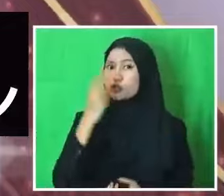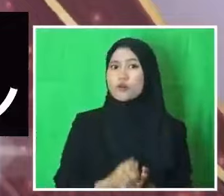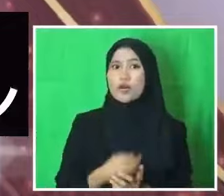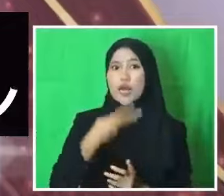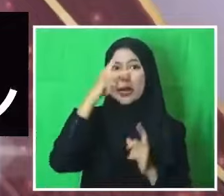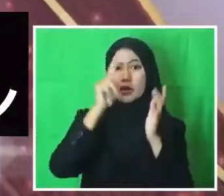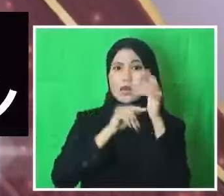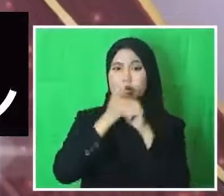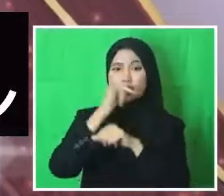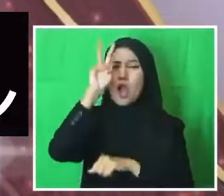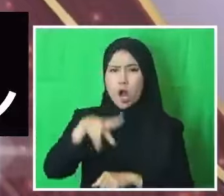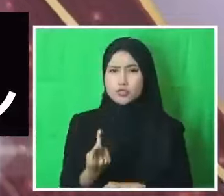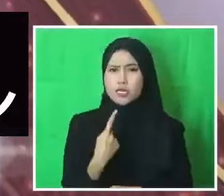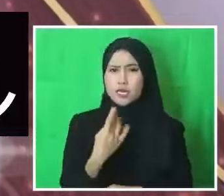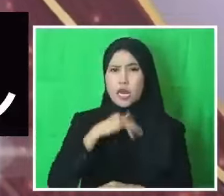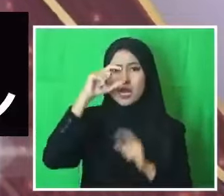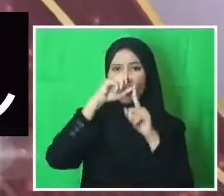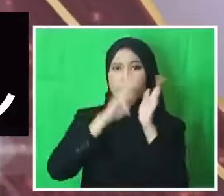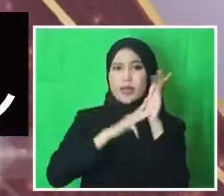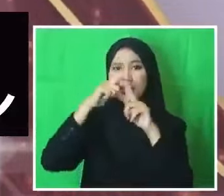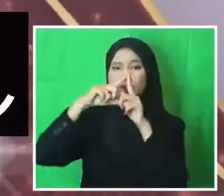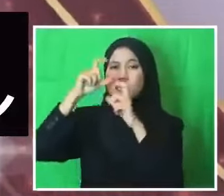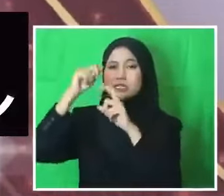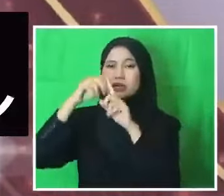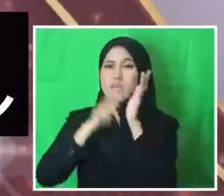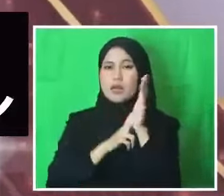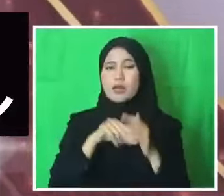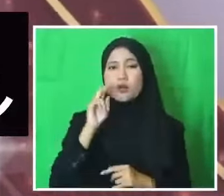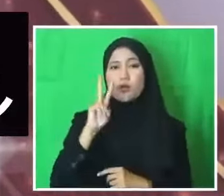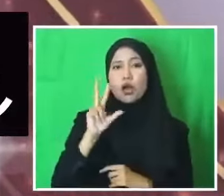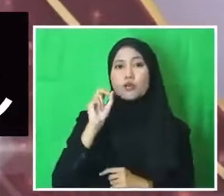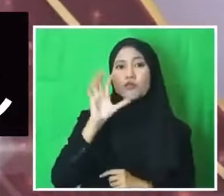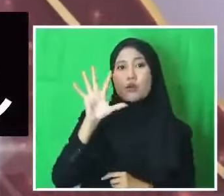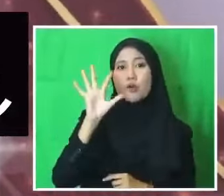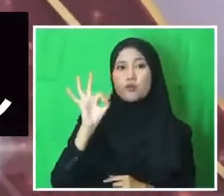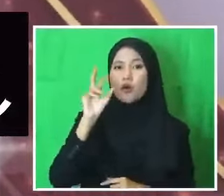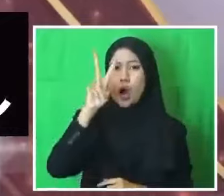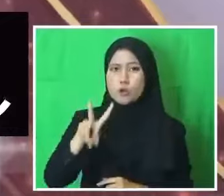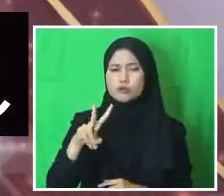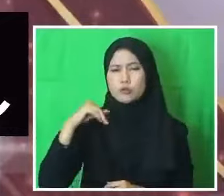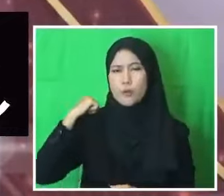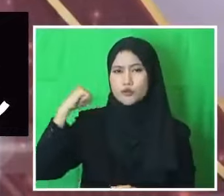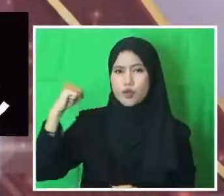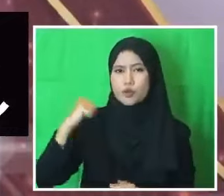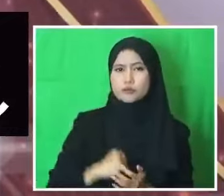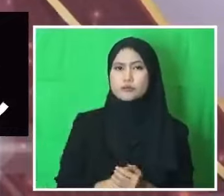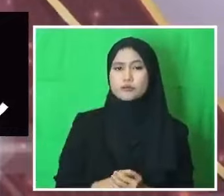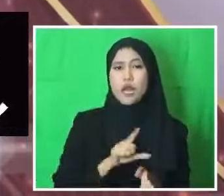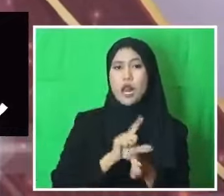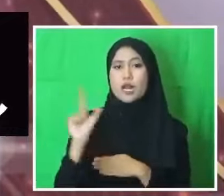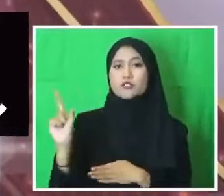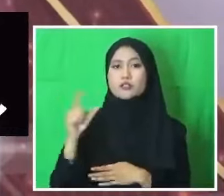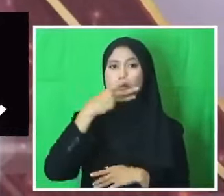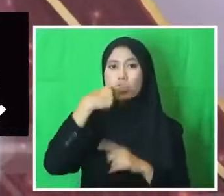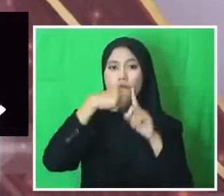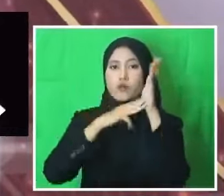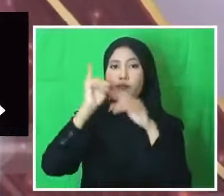energi harus kita implementasikan net Zero emision 2050 harus kita perjuangkan laju pertumbuhan ekonomi